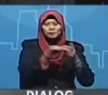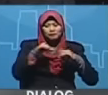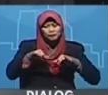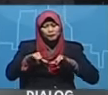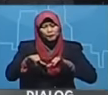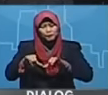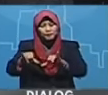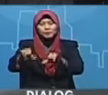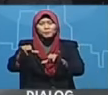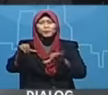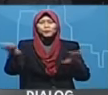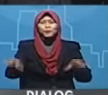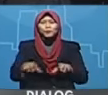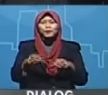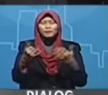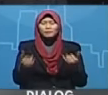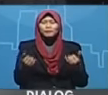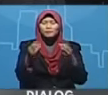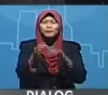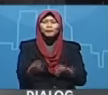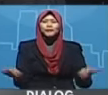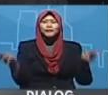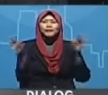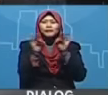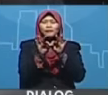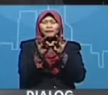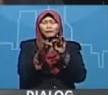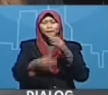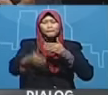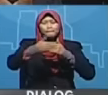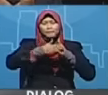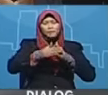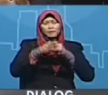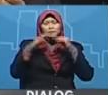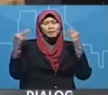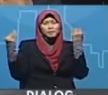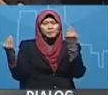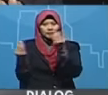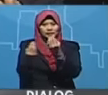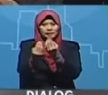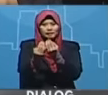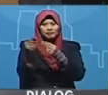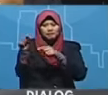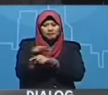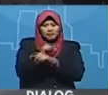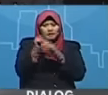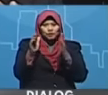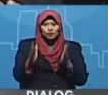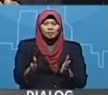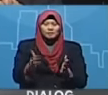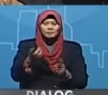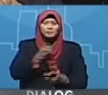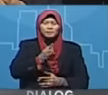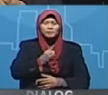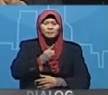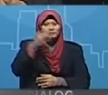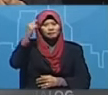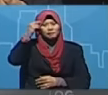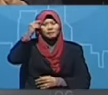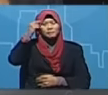berterusan. Tapi apa yang lebih penting ialah balik kepada masyarakat lah, pengguna kita, jemaah kita. Sebab